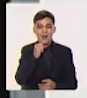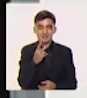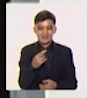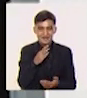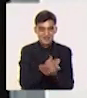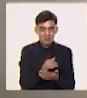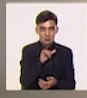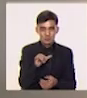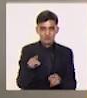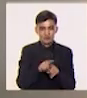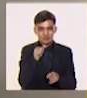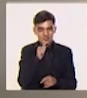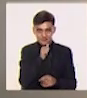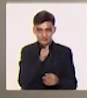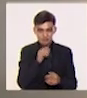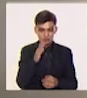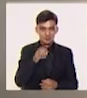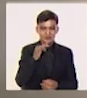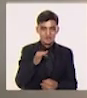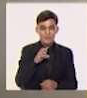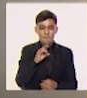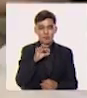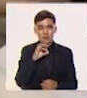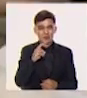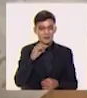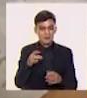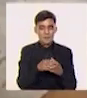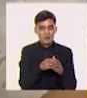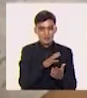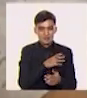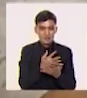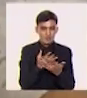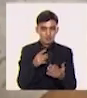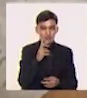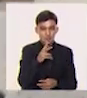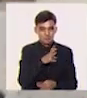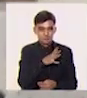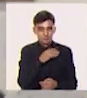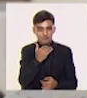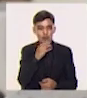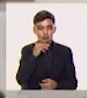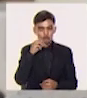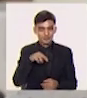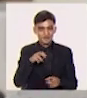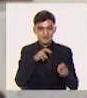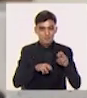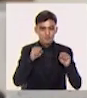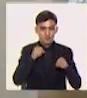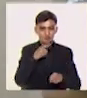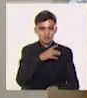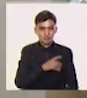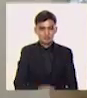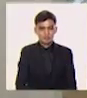мәлімет жасырын түрде сақталады екен. Брокерлік компания күдікке ілінген кез келген шенеуніктің шотын іздестіруге болады дейді.